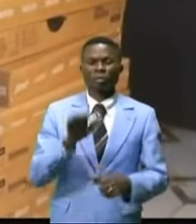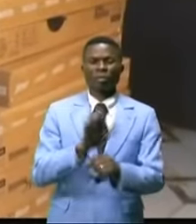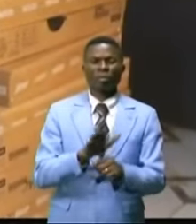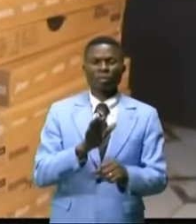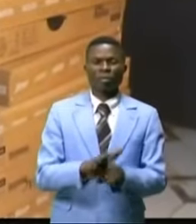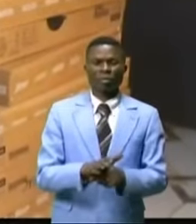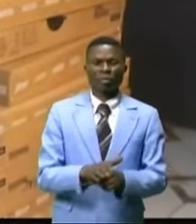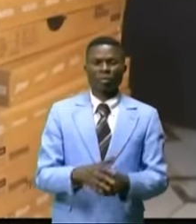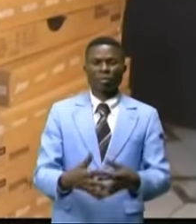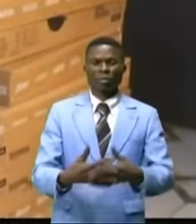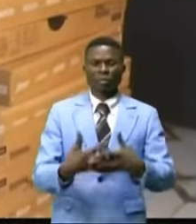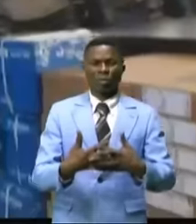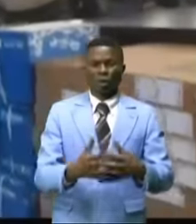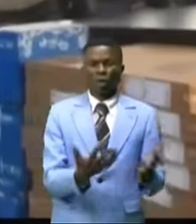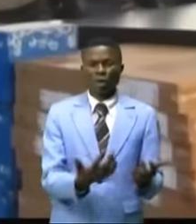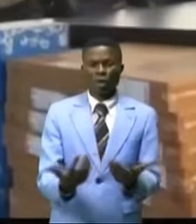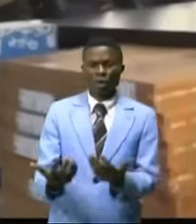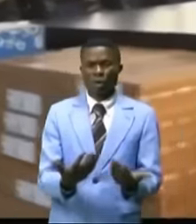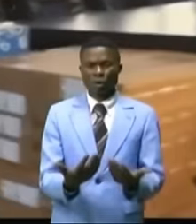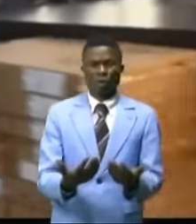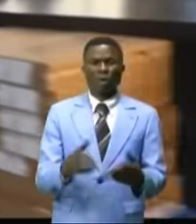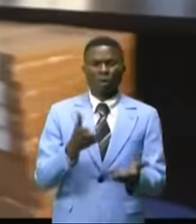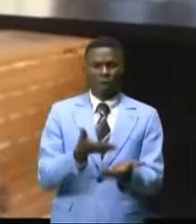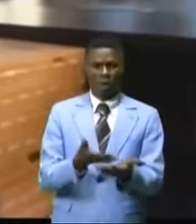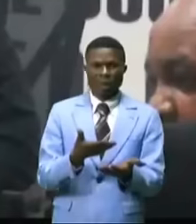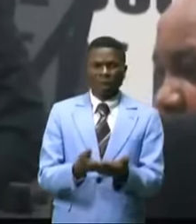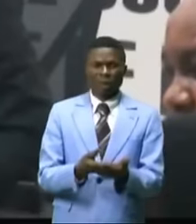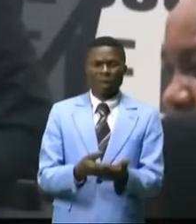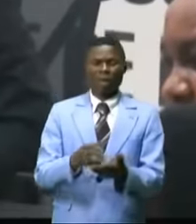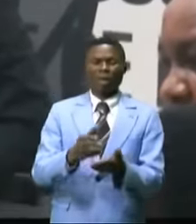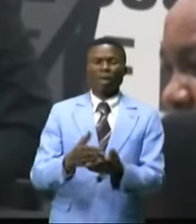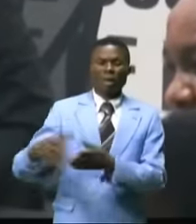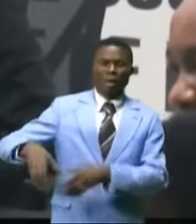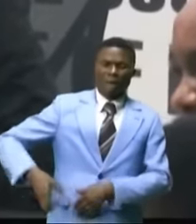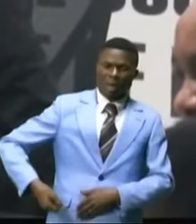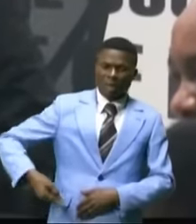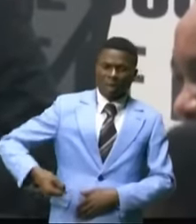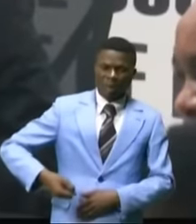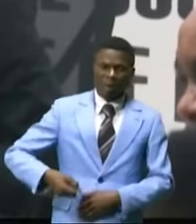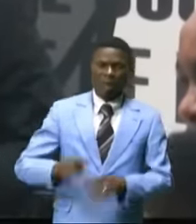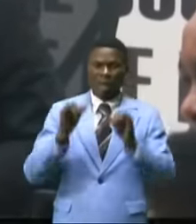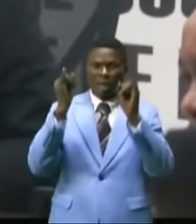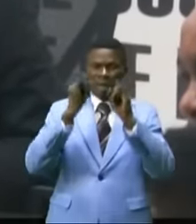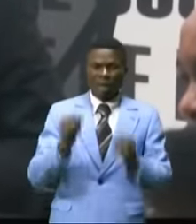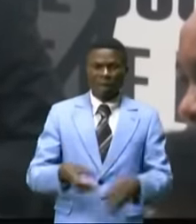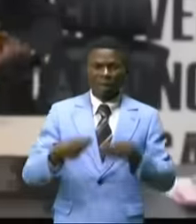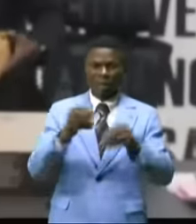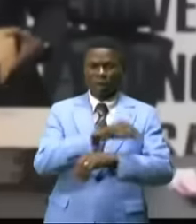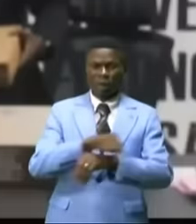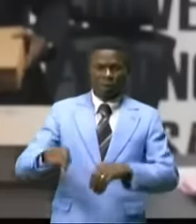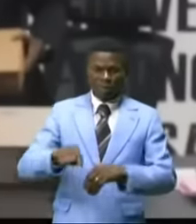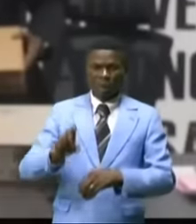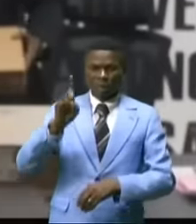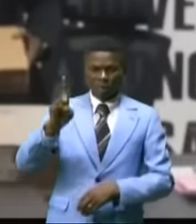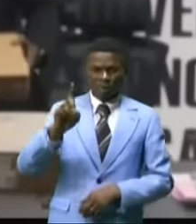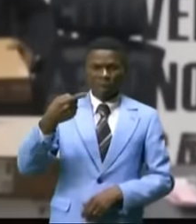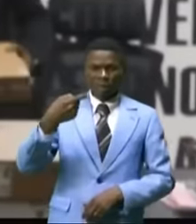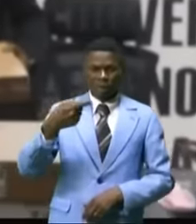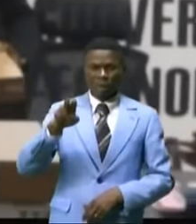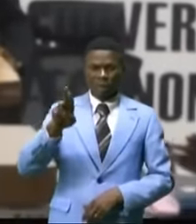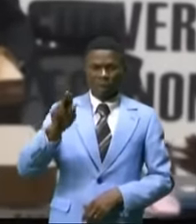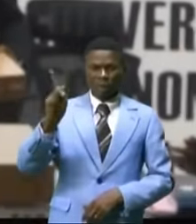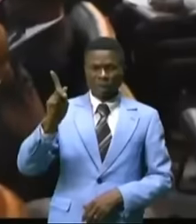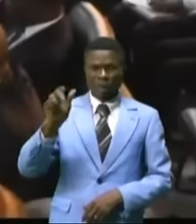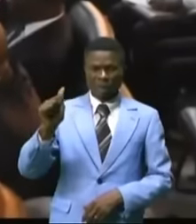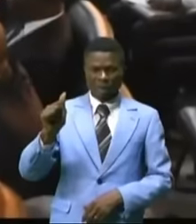important de l'outil informatique composé des ordinateurs portables et imprimantes livrés à la Direction générale des recettes des Djerka par le